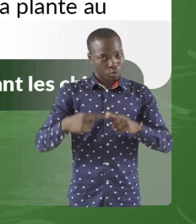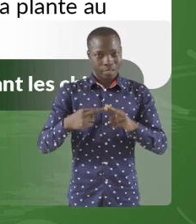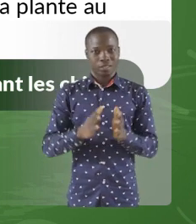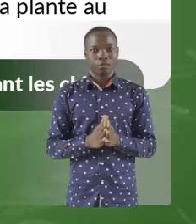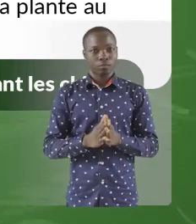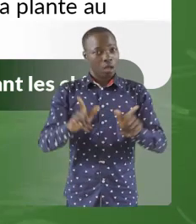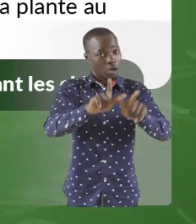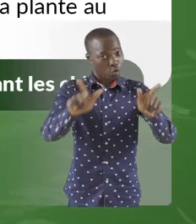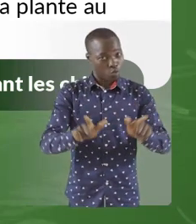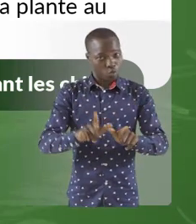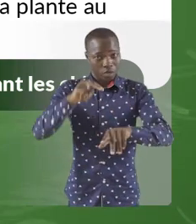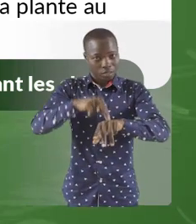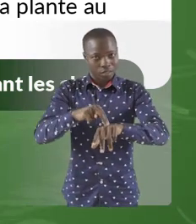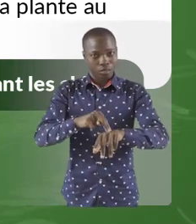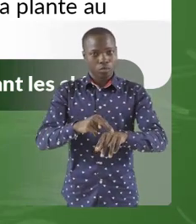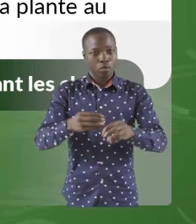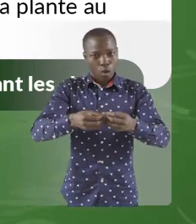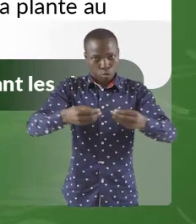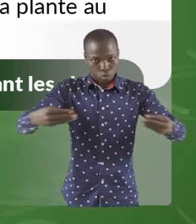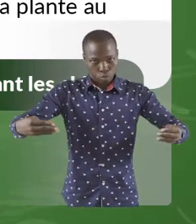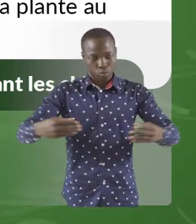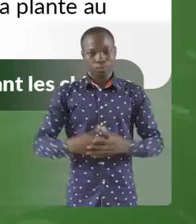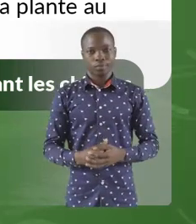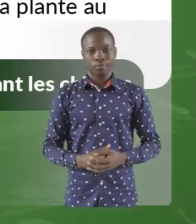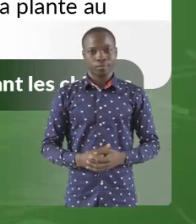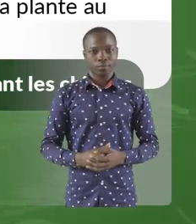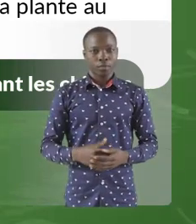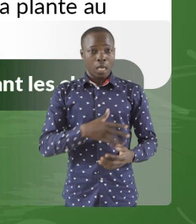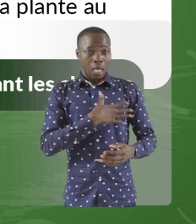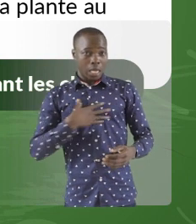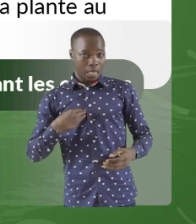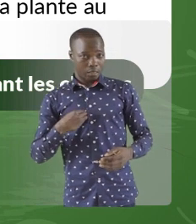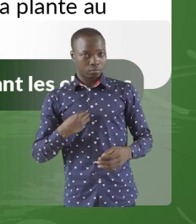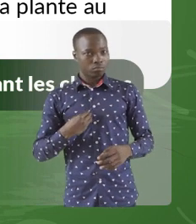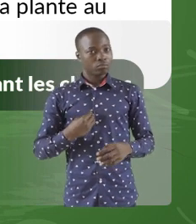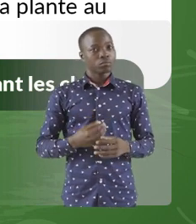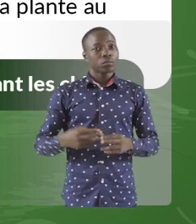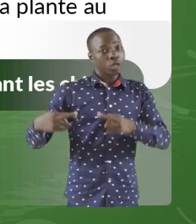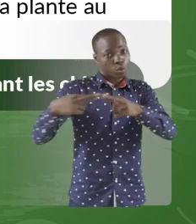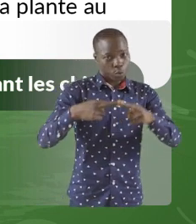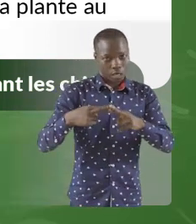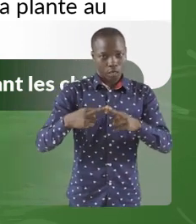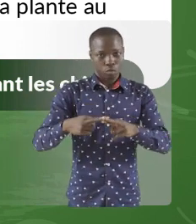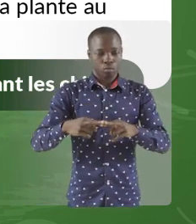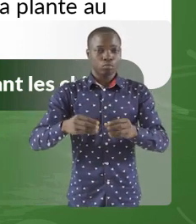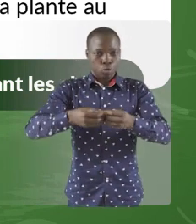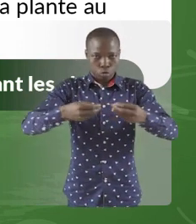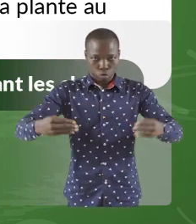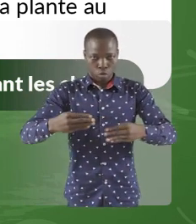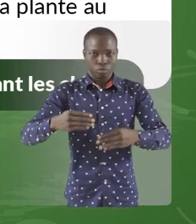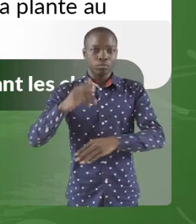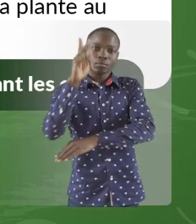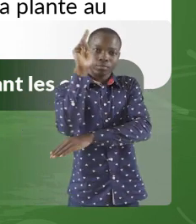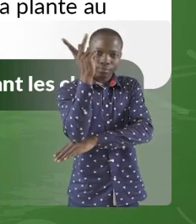la localisation des sols et sur les relations